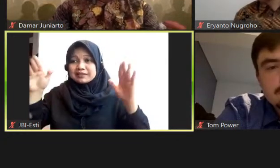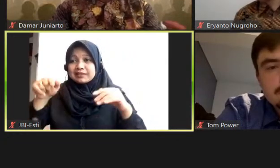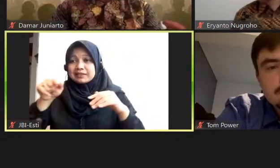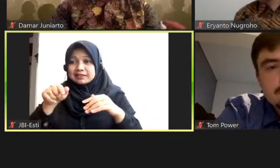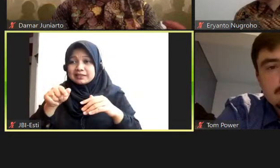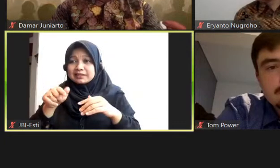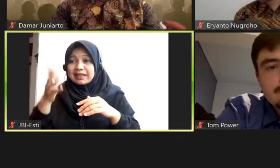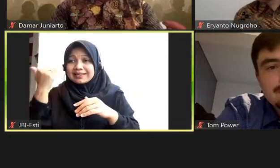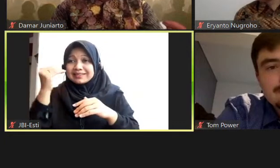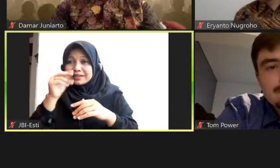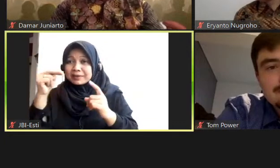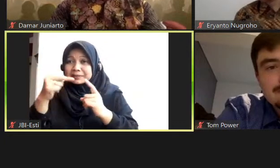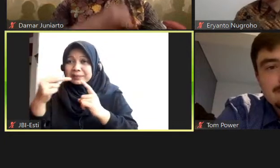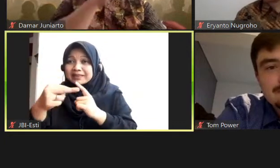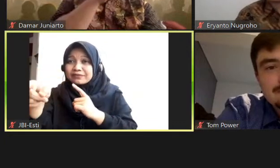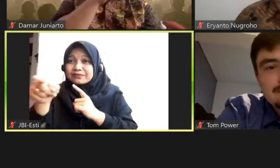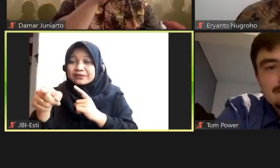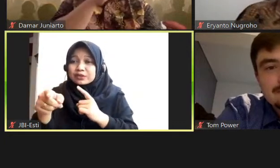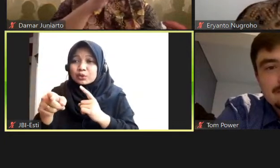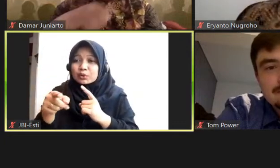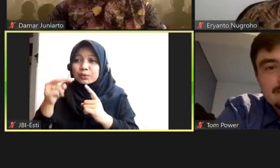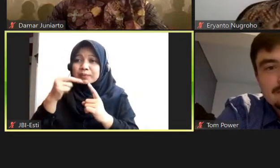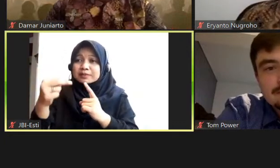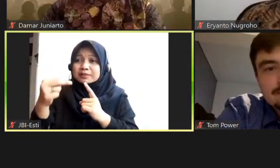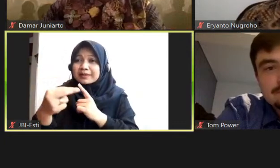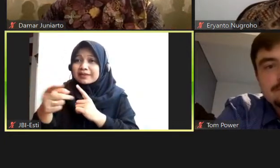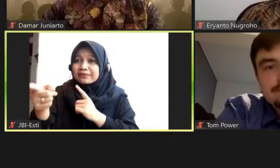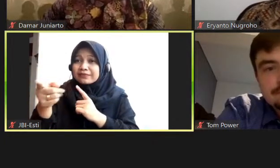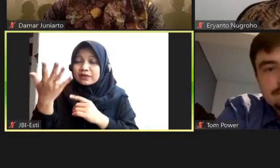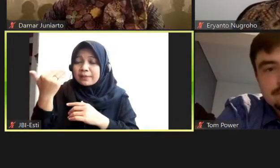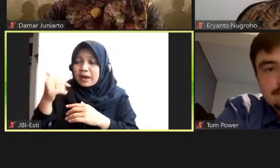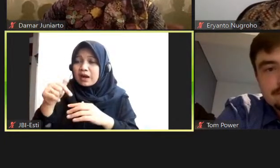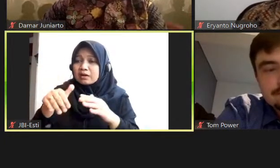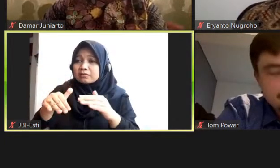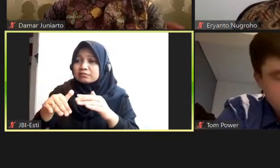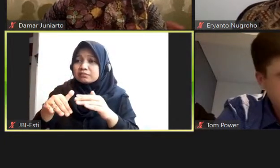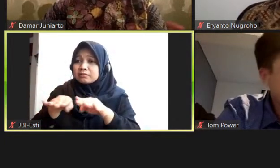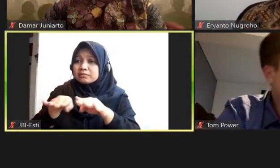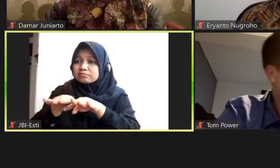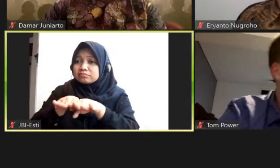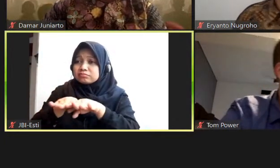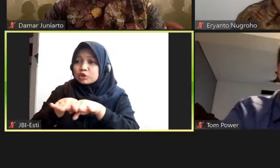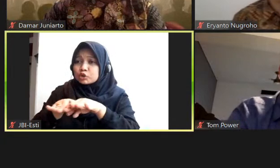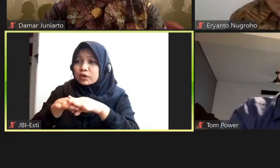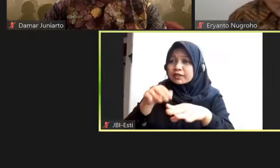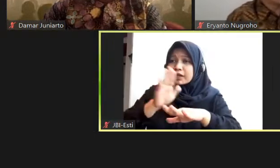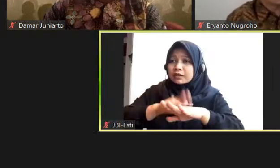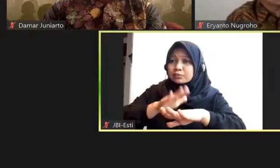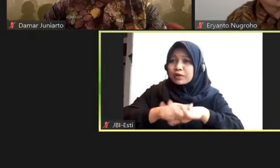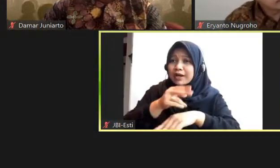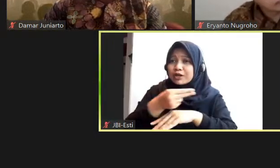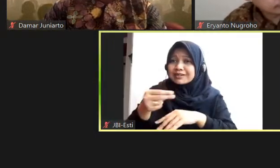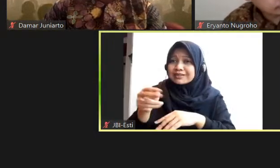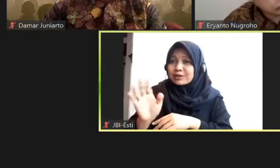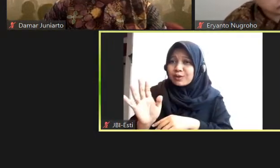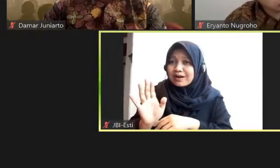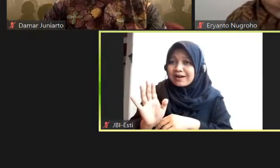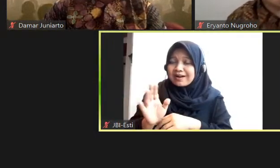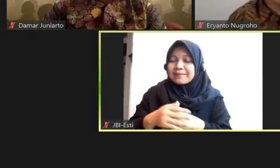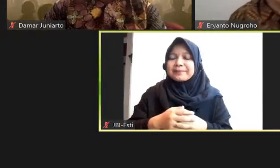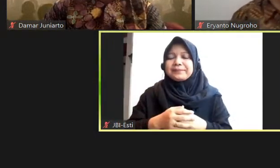Indonesia? Kebebasan berpendapat bukan berarti bisa mengabaikan value beragam kelompok budaya di Indonesia.